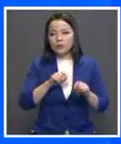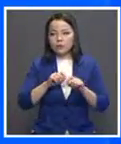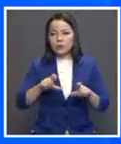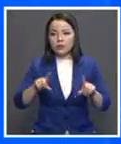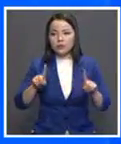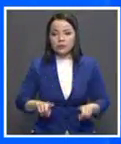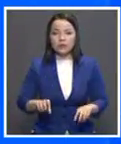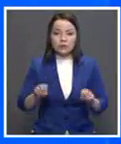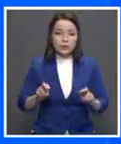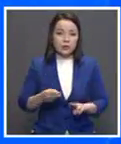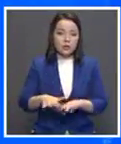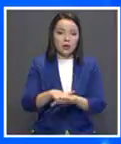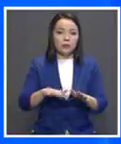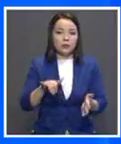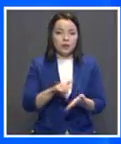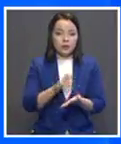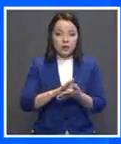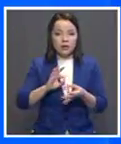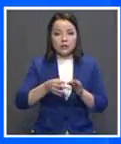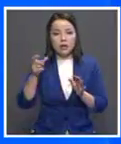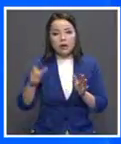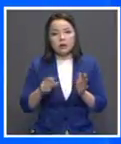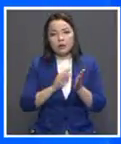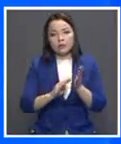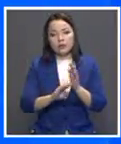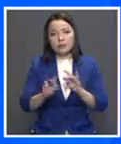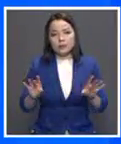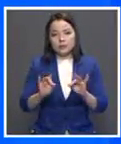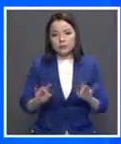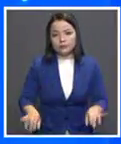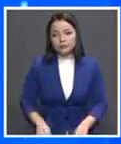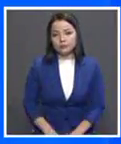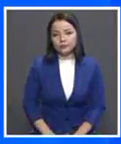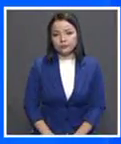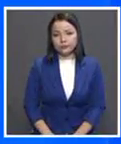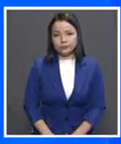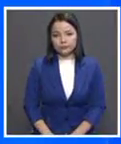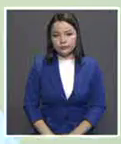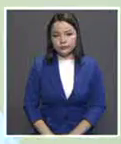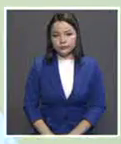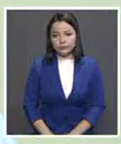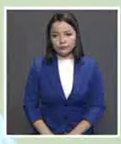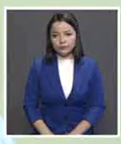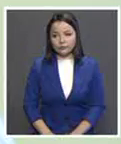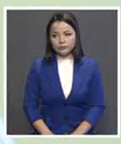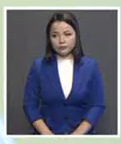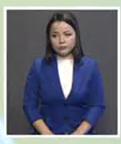орталығында орналасқан. Қанатқақты жоба туралы тілшіміз Дарын Сағитов тарқатады.